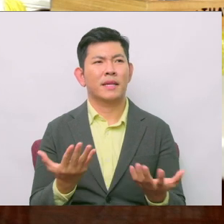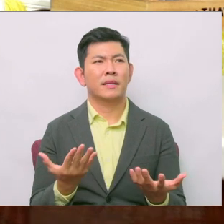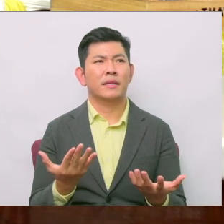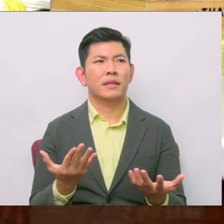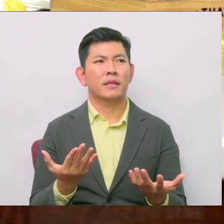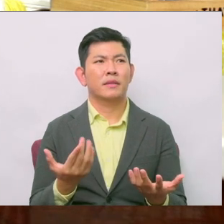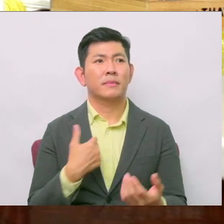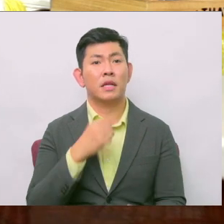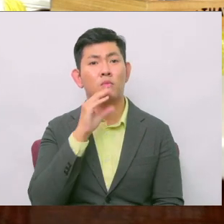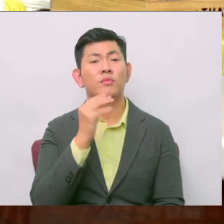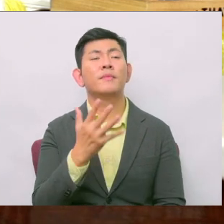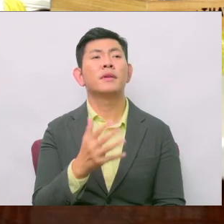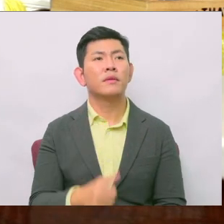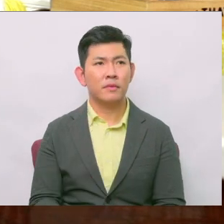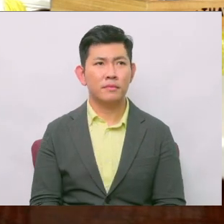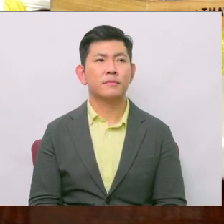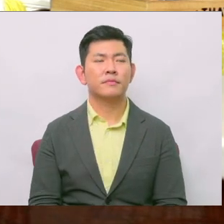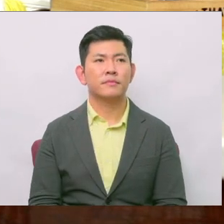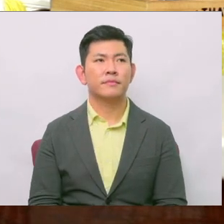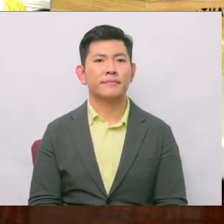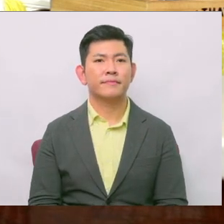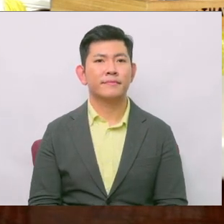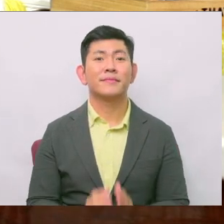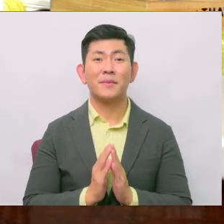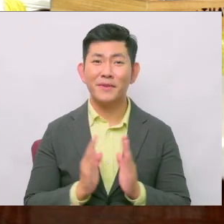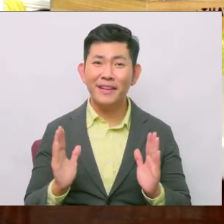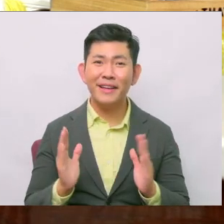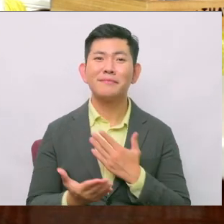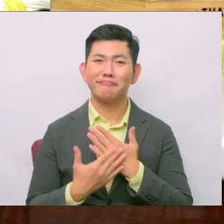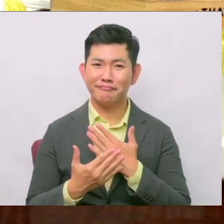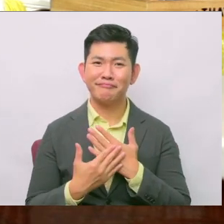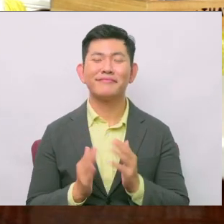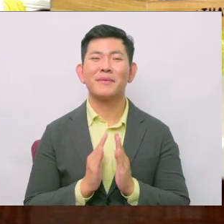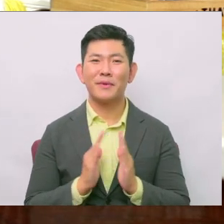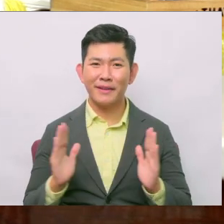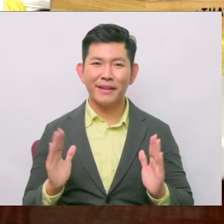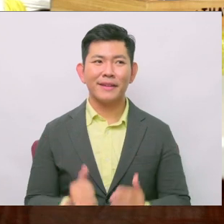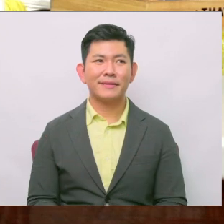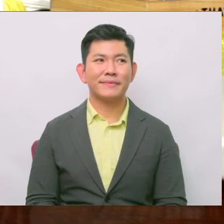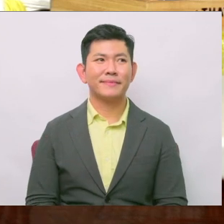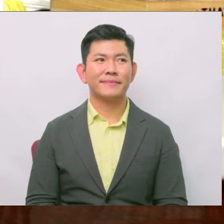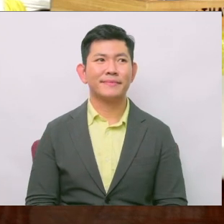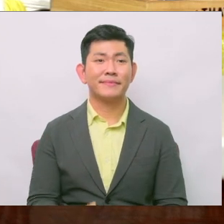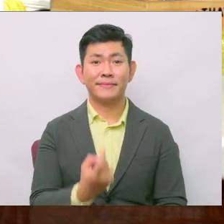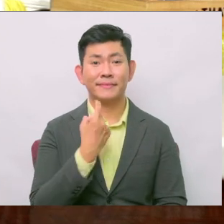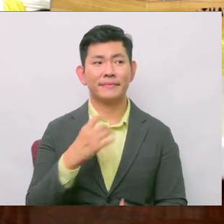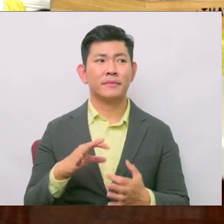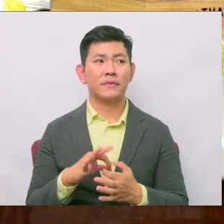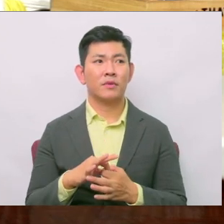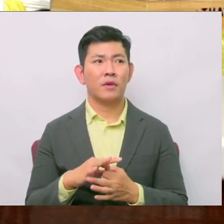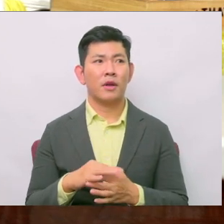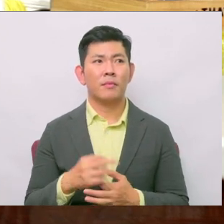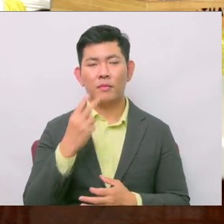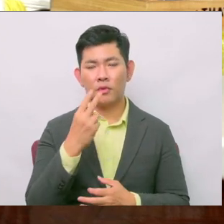ได้พูดเนาะ ใช่ค่ะ ขอบคุณนะคะขอบคุณมากนะคะก็ถ้าถามในเรื่องของปริมาณตัวย